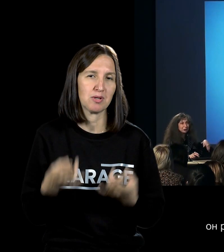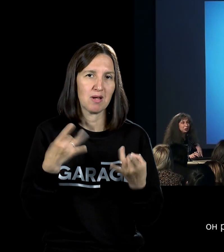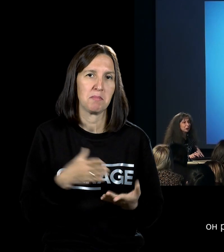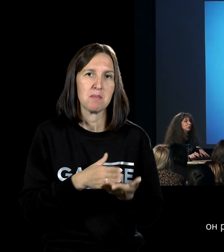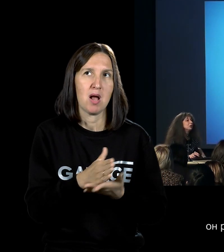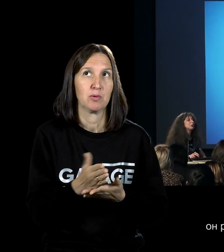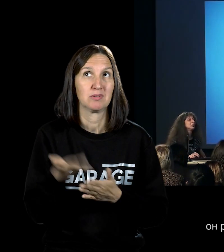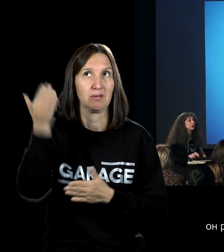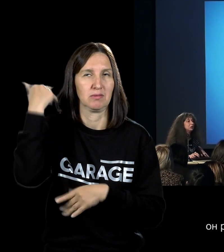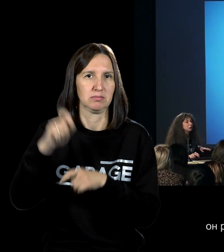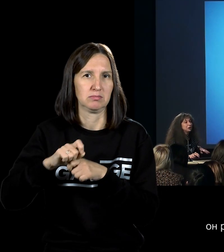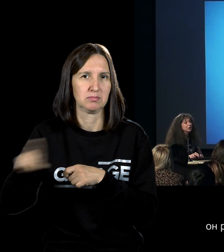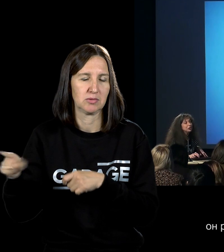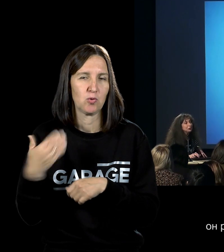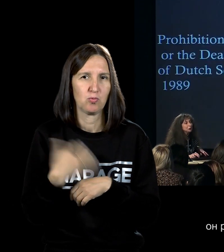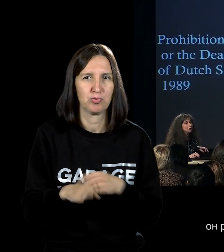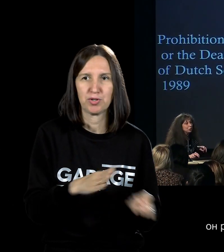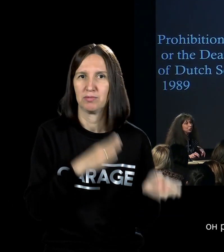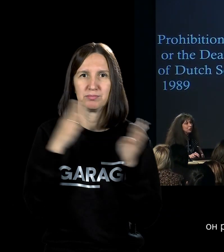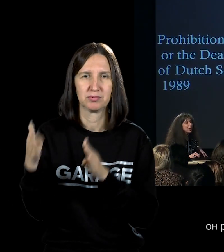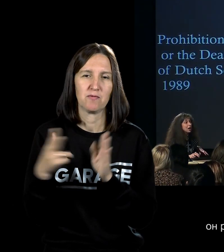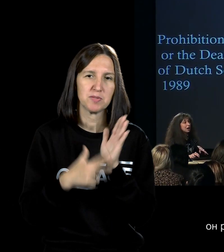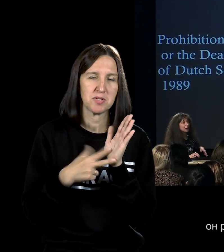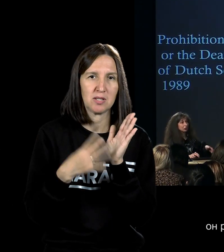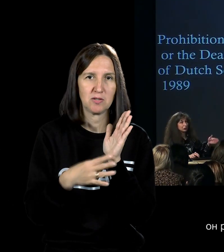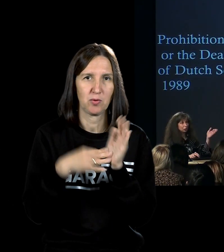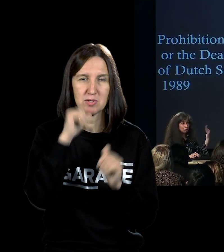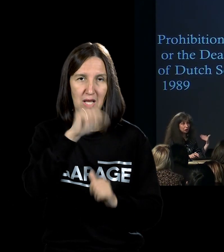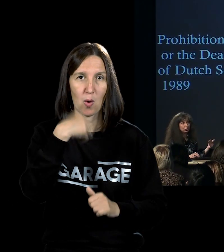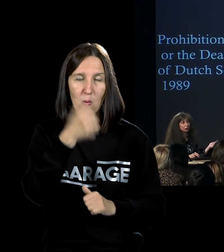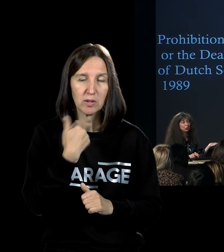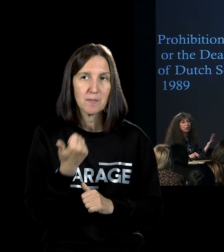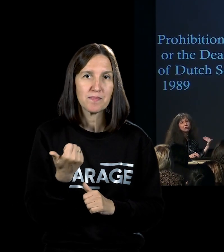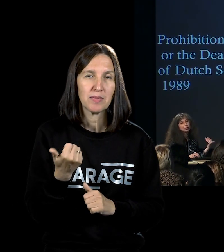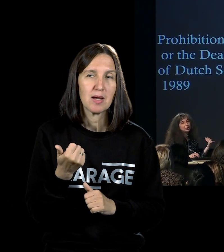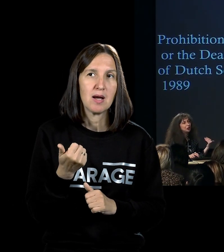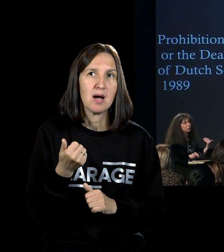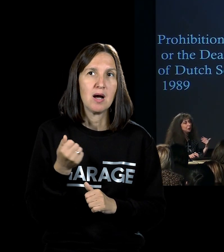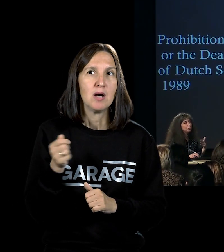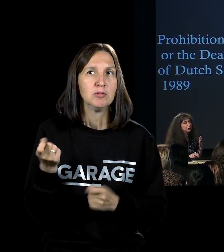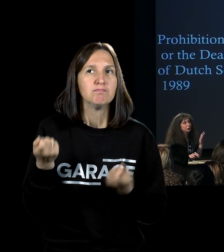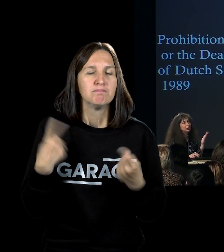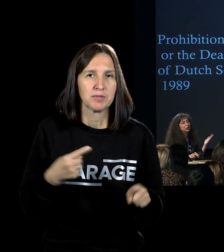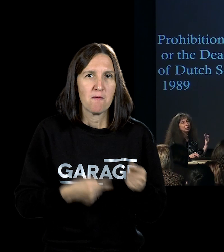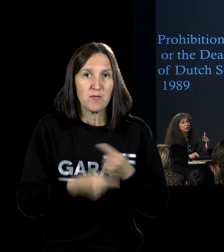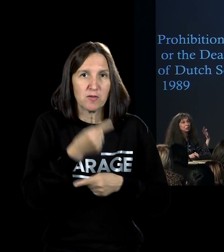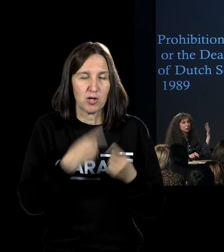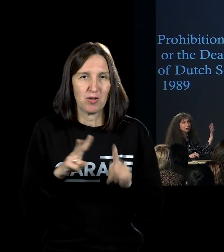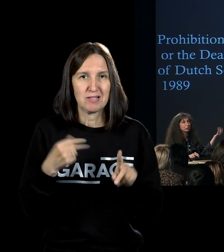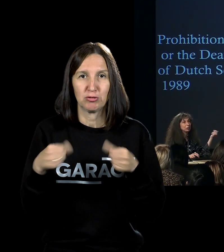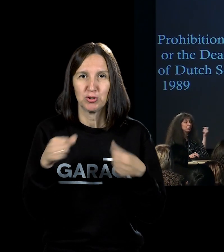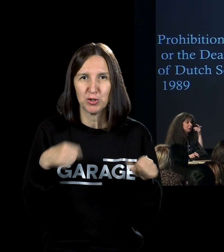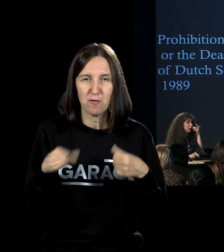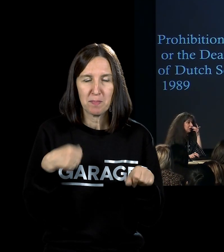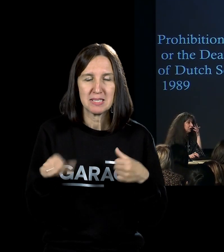минималистской родословной работы, которую он делает в 80-е и 90-е годы. Тоже с другим возвращением к живописи, вот такая вот как